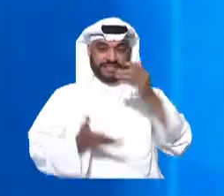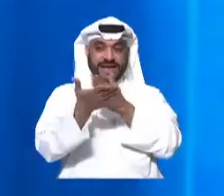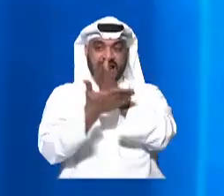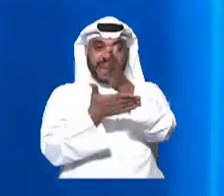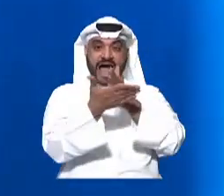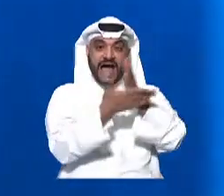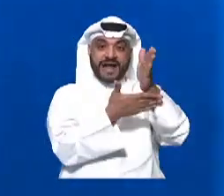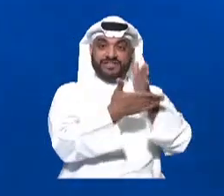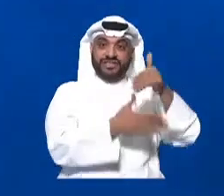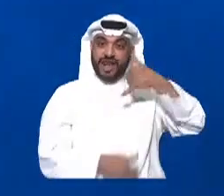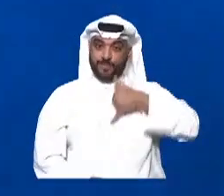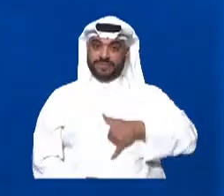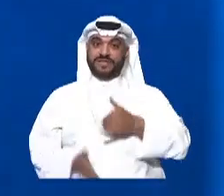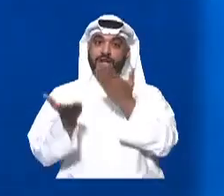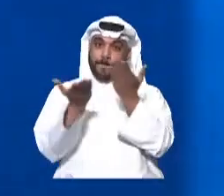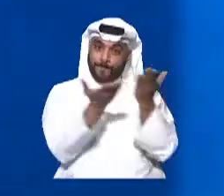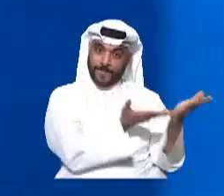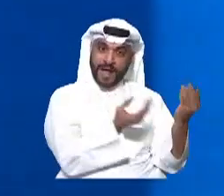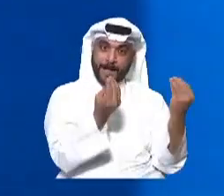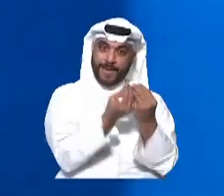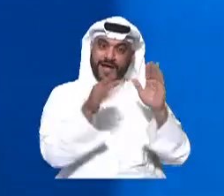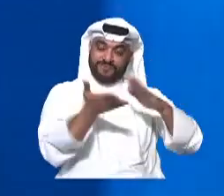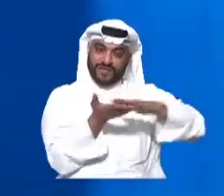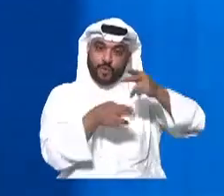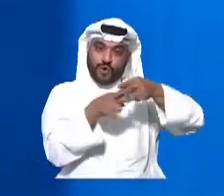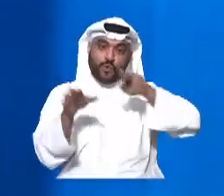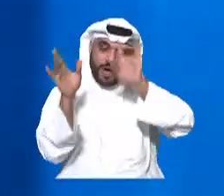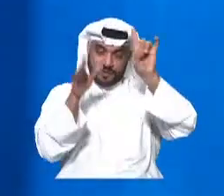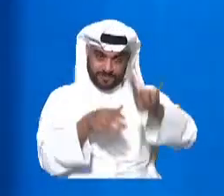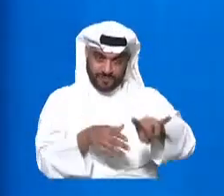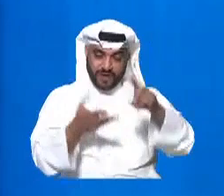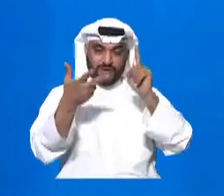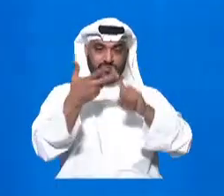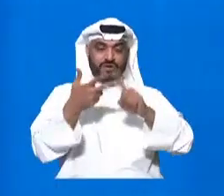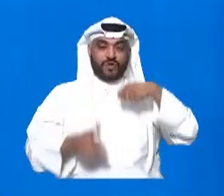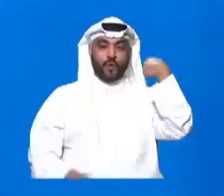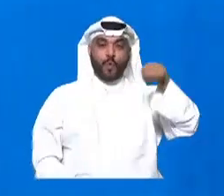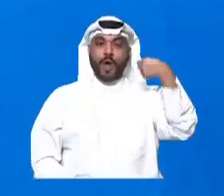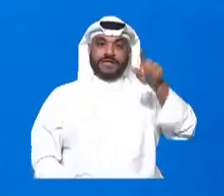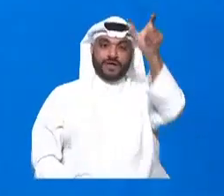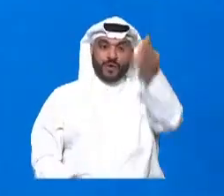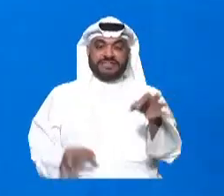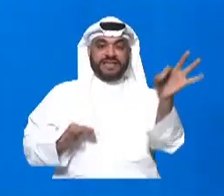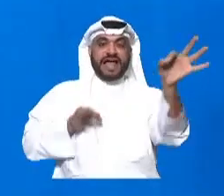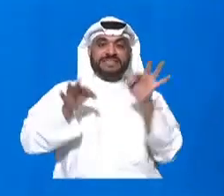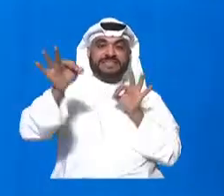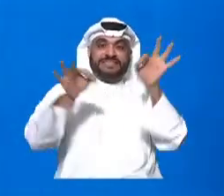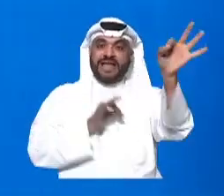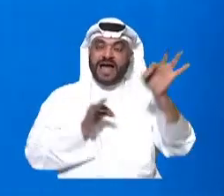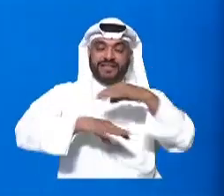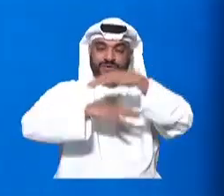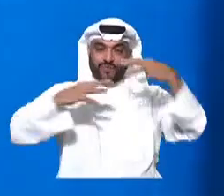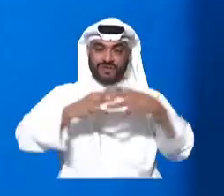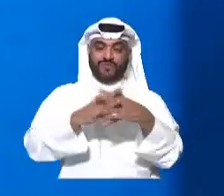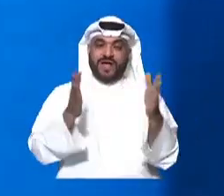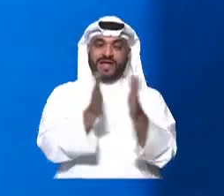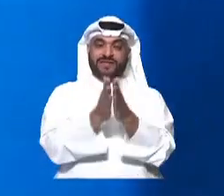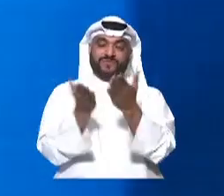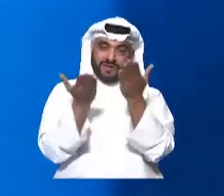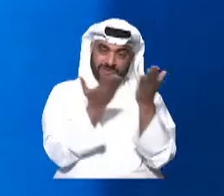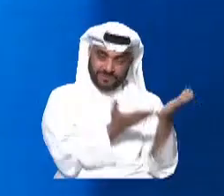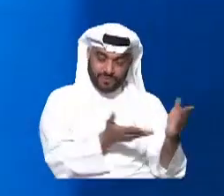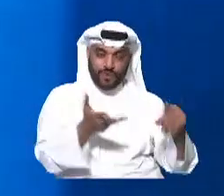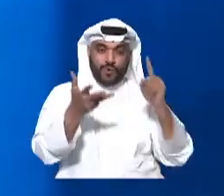وشؤون المغتربين الدكتور أحمد عوض أحمد بن مبارك، ووزير التخطيط والتعاون الدولي الدكتور واعد عبد الله